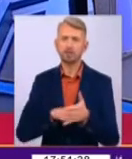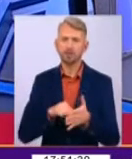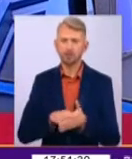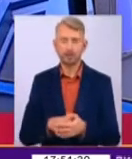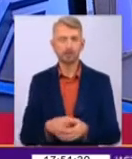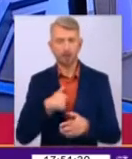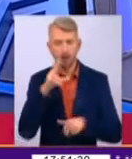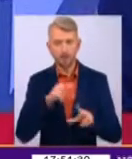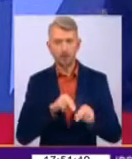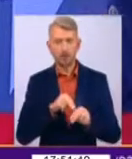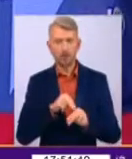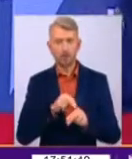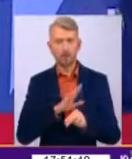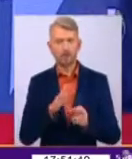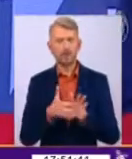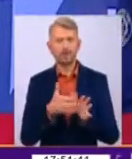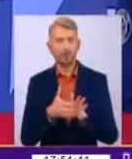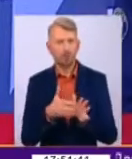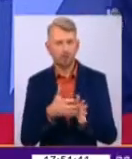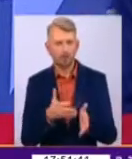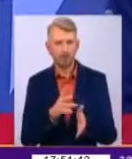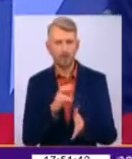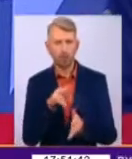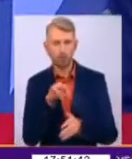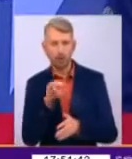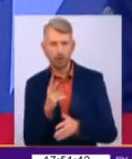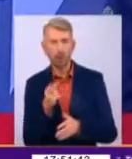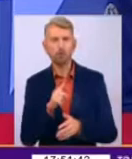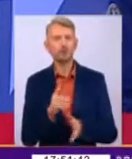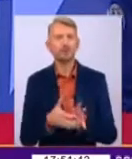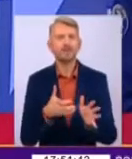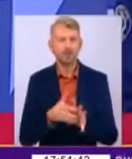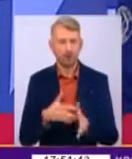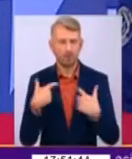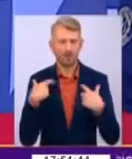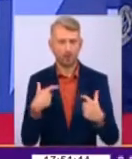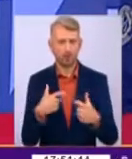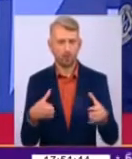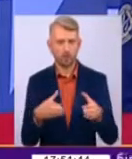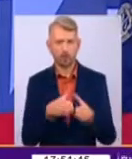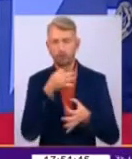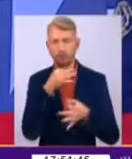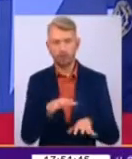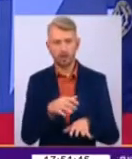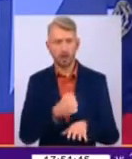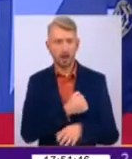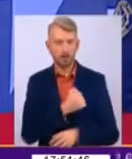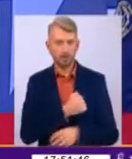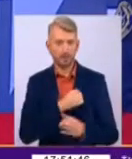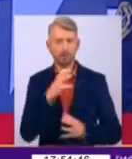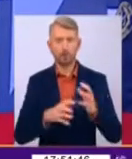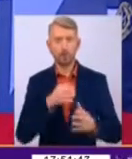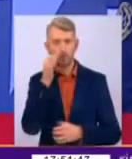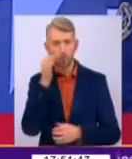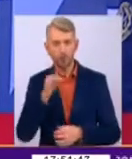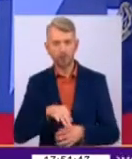Я вважаю, що недолік по офіцерському складу, а то, що не вистачає офіцерського складу, а в любій армії світовий